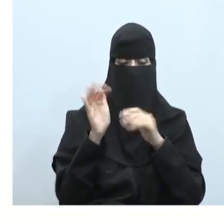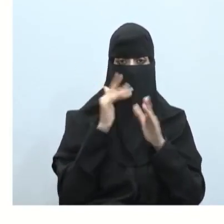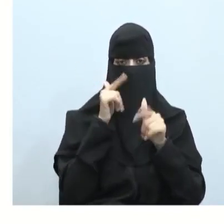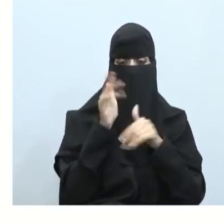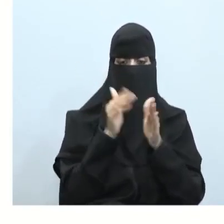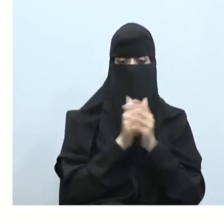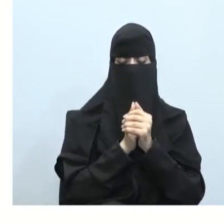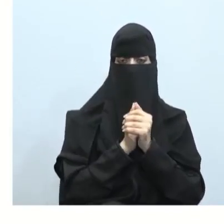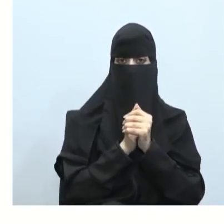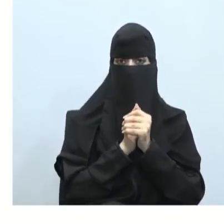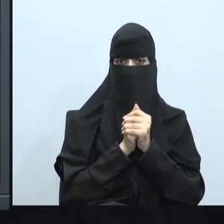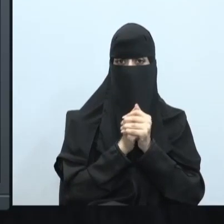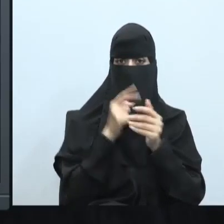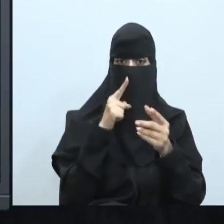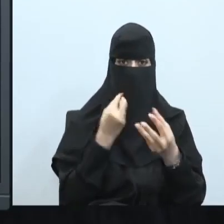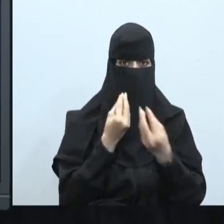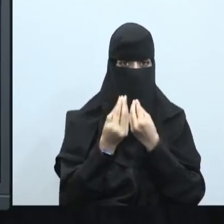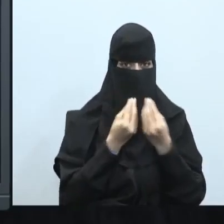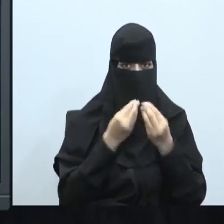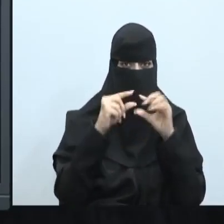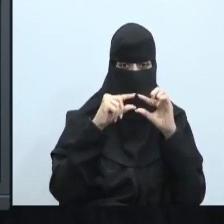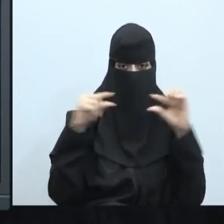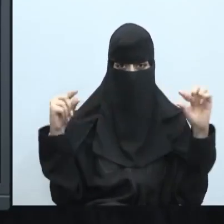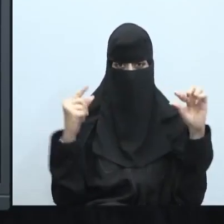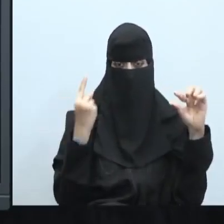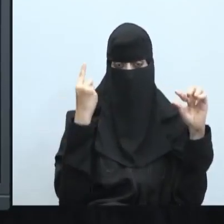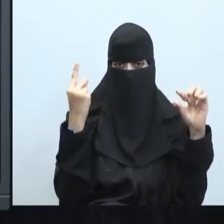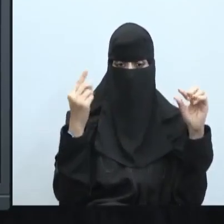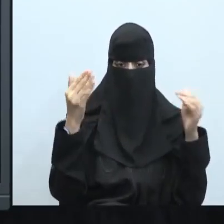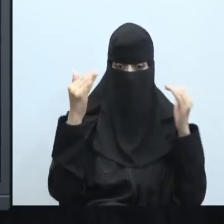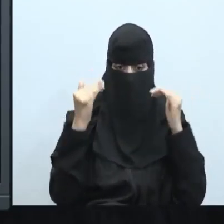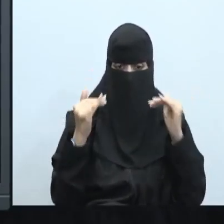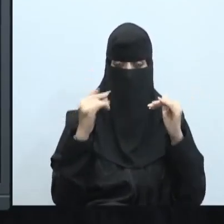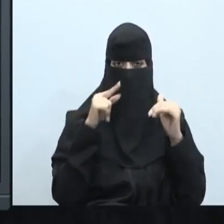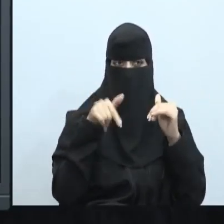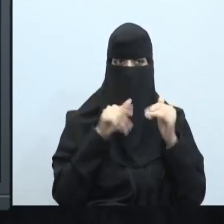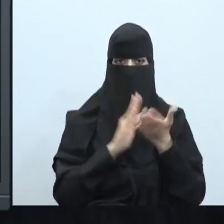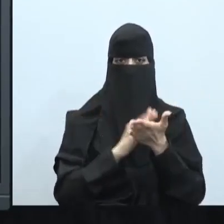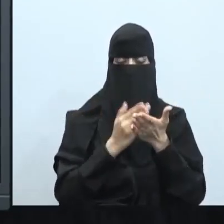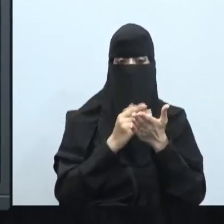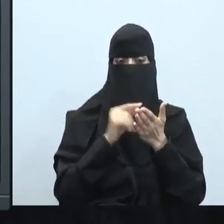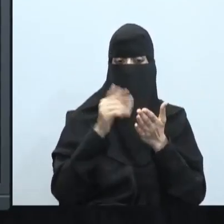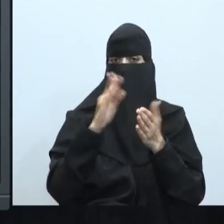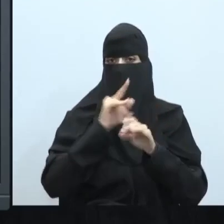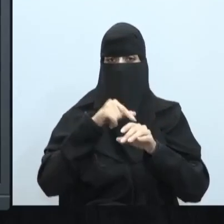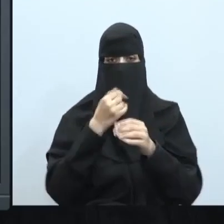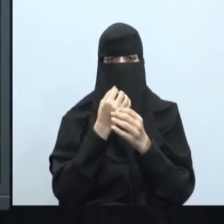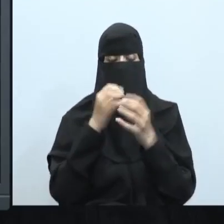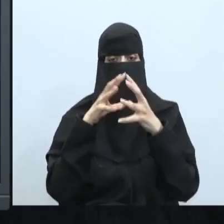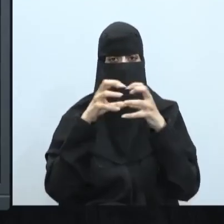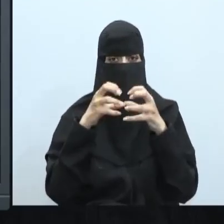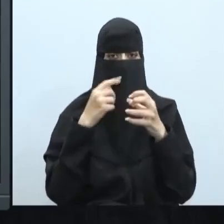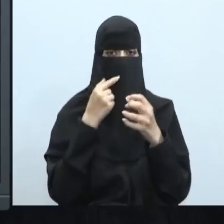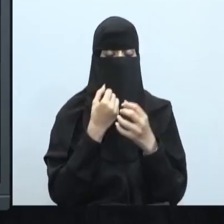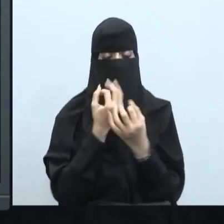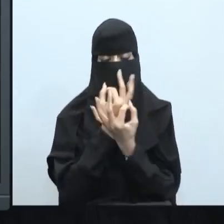المفسر انه يتعامل معه كسطر او بسطر سطر اما في المترجم لا يقوم بتحليله ومعالجه